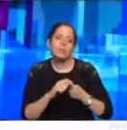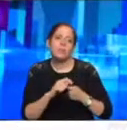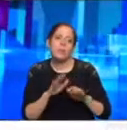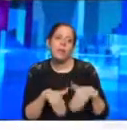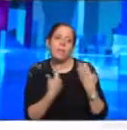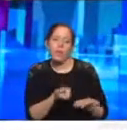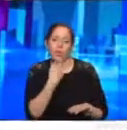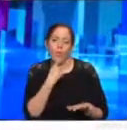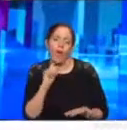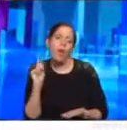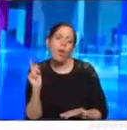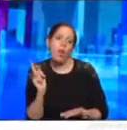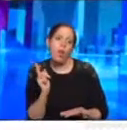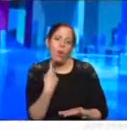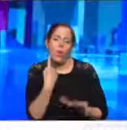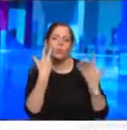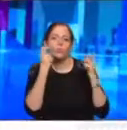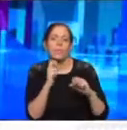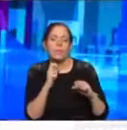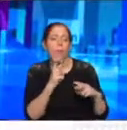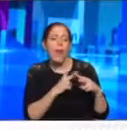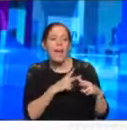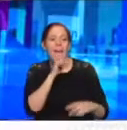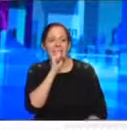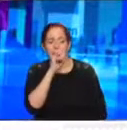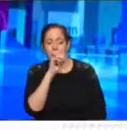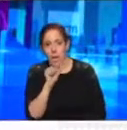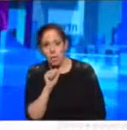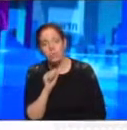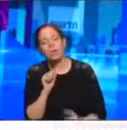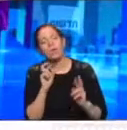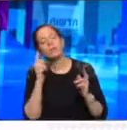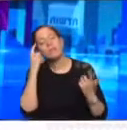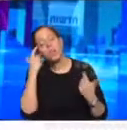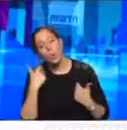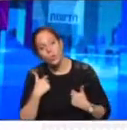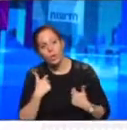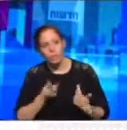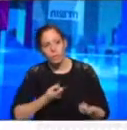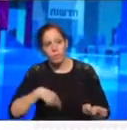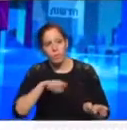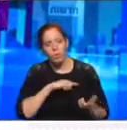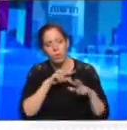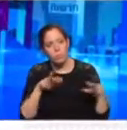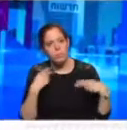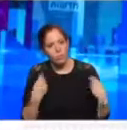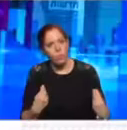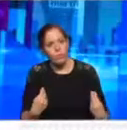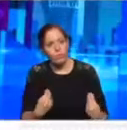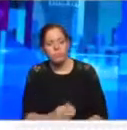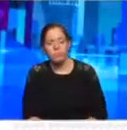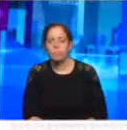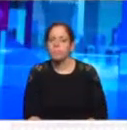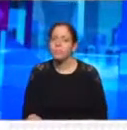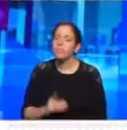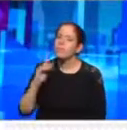למתן התרופה לכל 80 חולי ה-SMA, אז אני חושב שאנחנו במצב טוב. דנה,